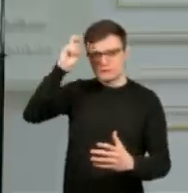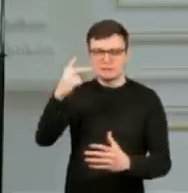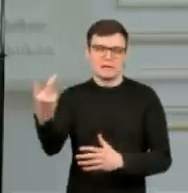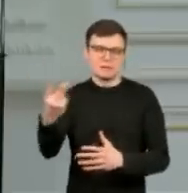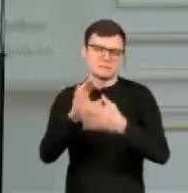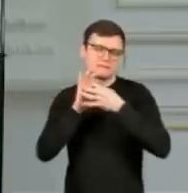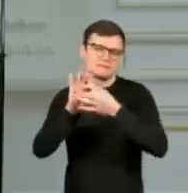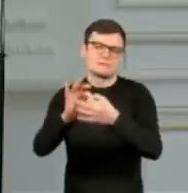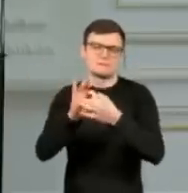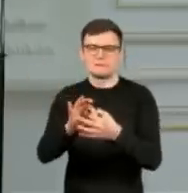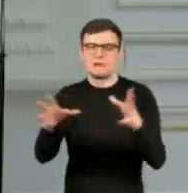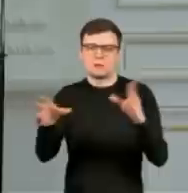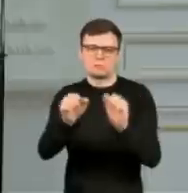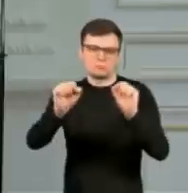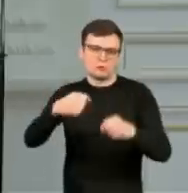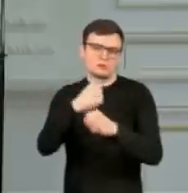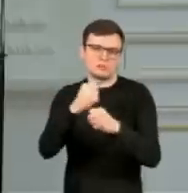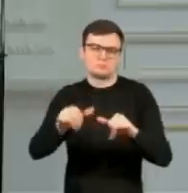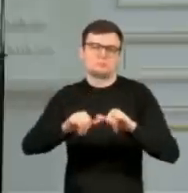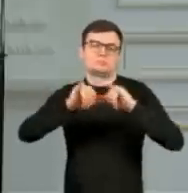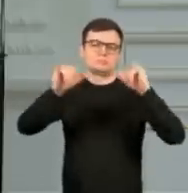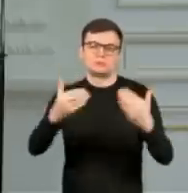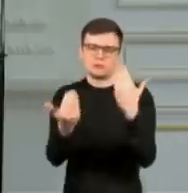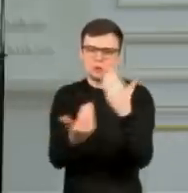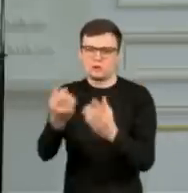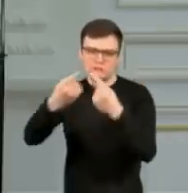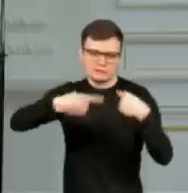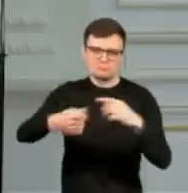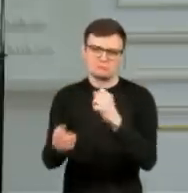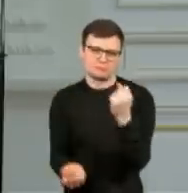plėsti bendradarbiavimą į vis naujas sritis.